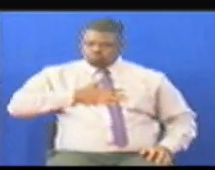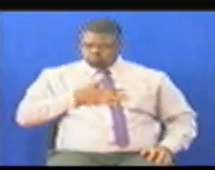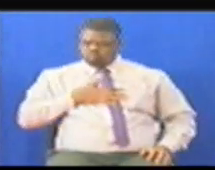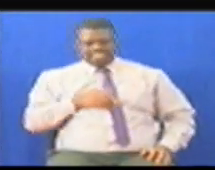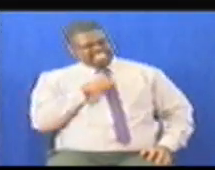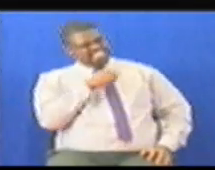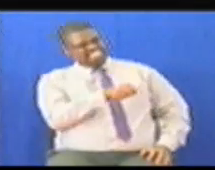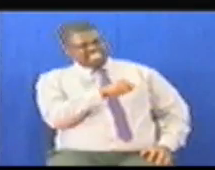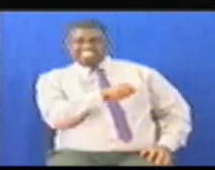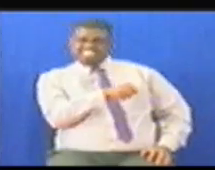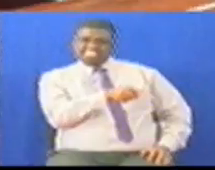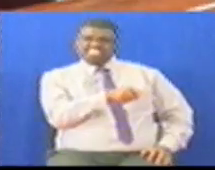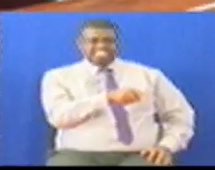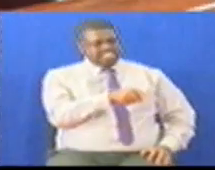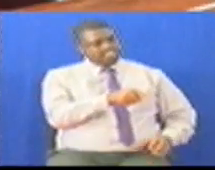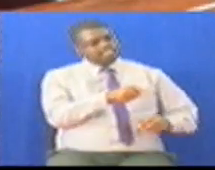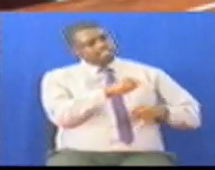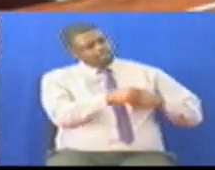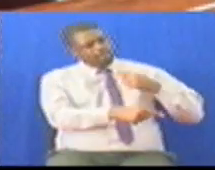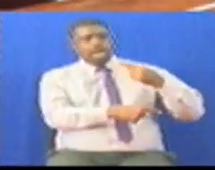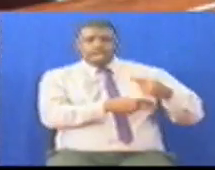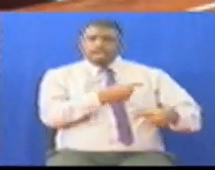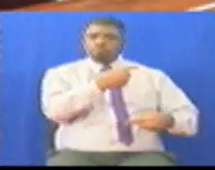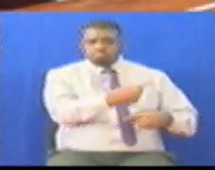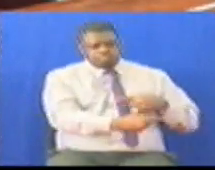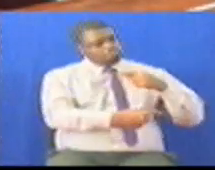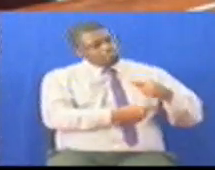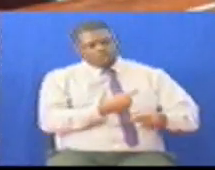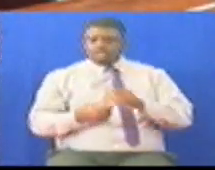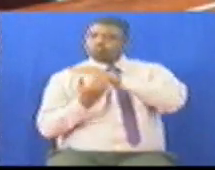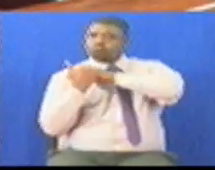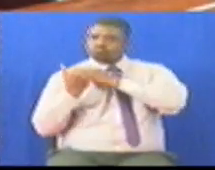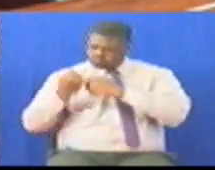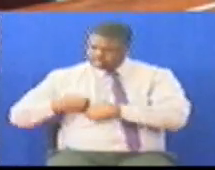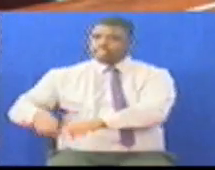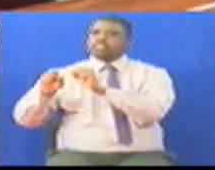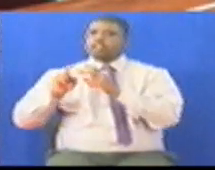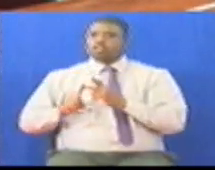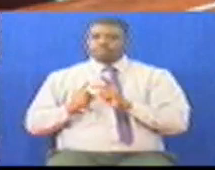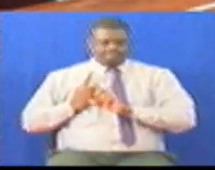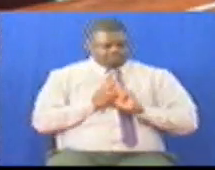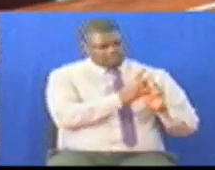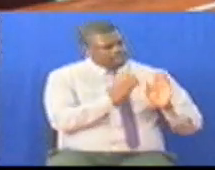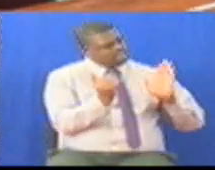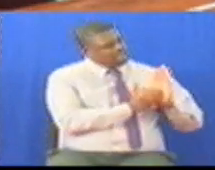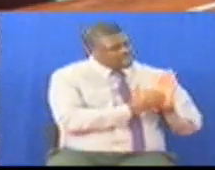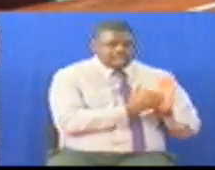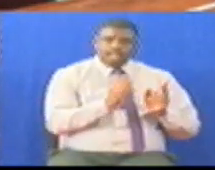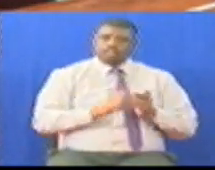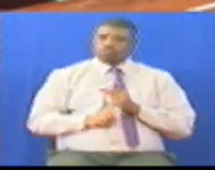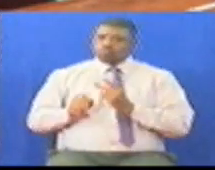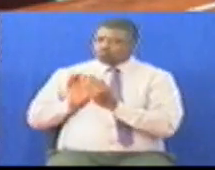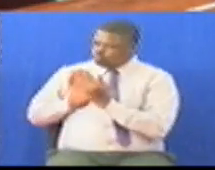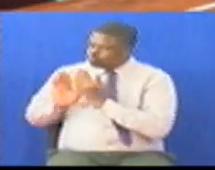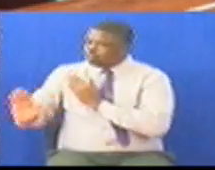Hii imeendelea kutekeleza majukumu yake kwa kuzingatia sheria na kuzuia